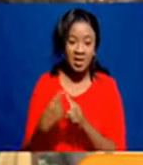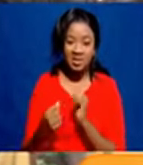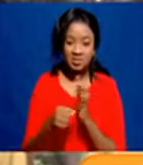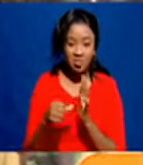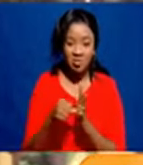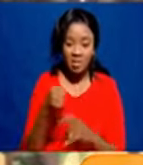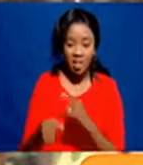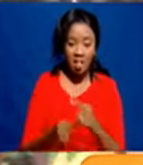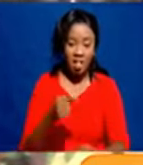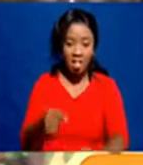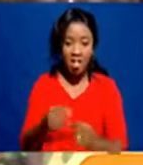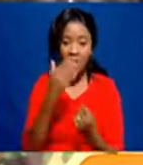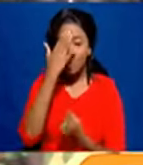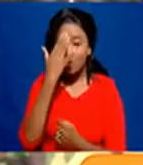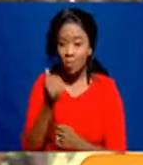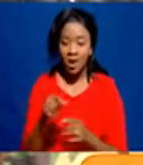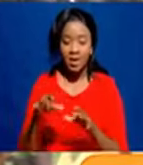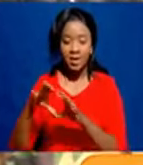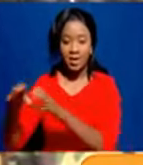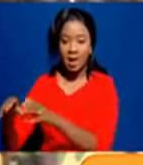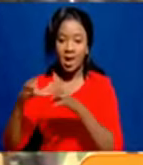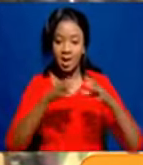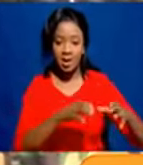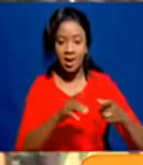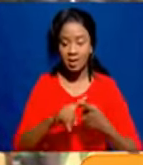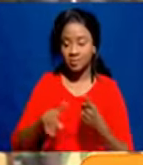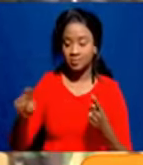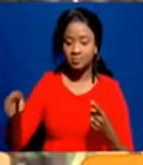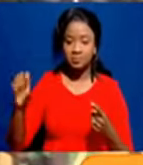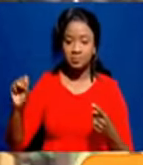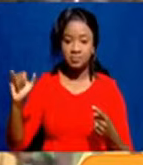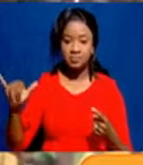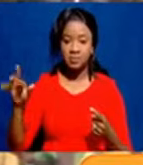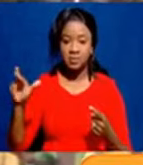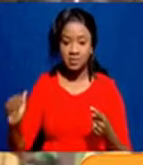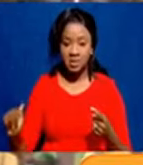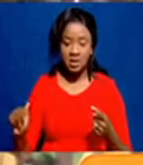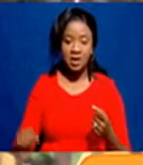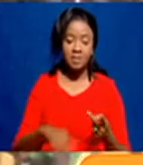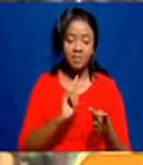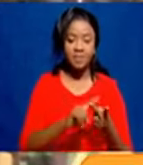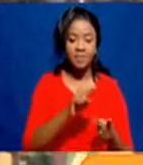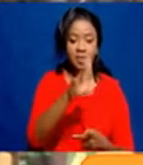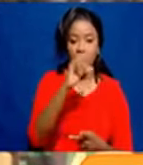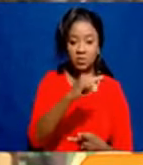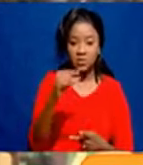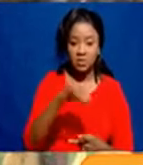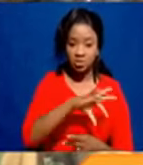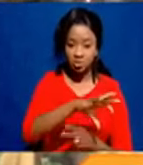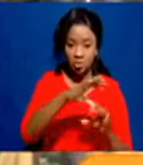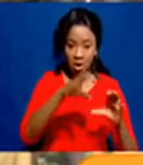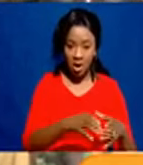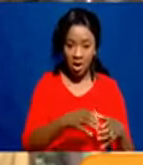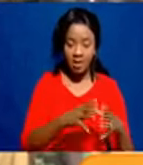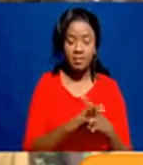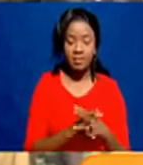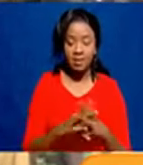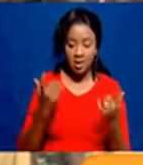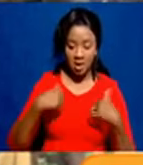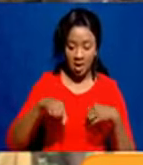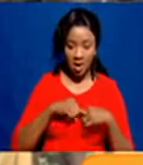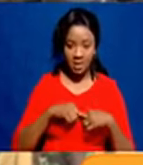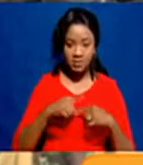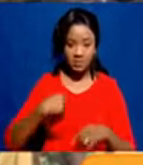the issue is because of the two clans, the Syria clan and the Wasingisho clan. We are